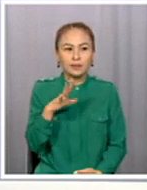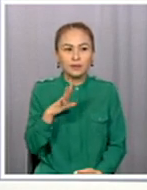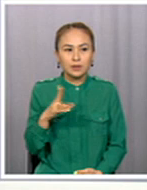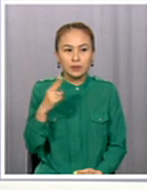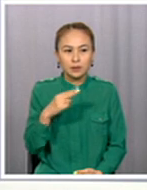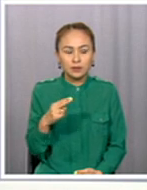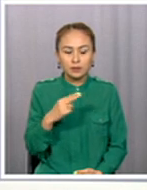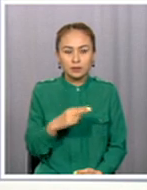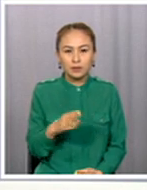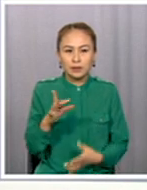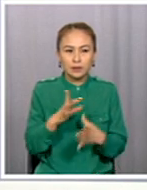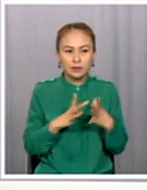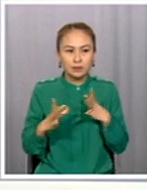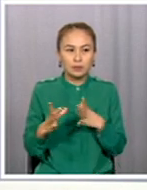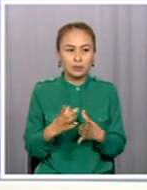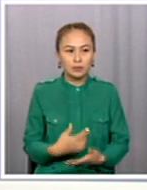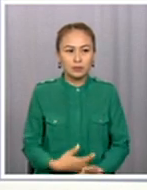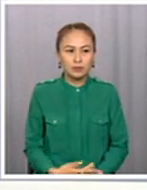диск жетегі,